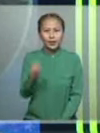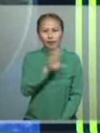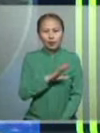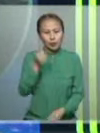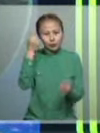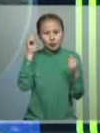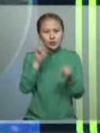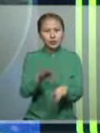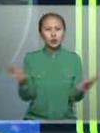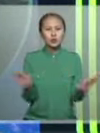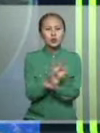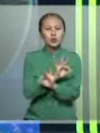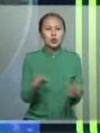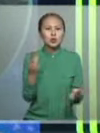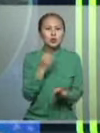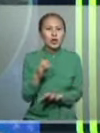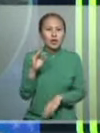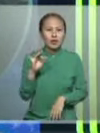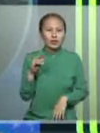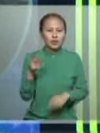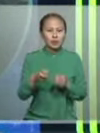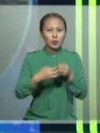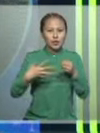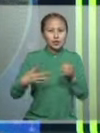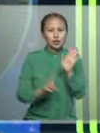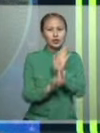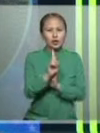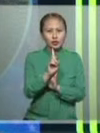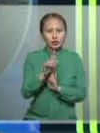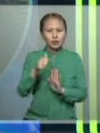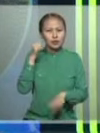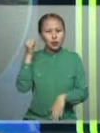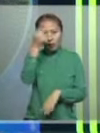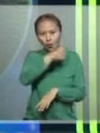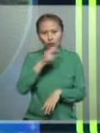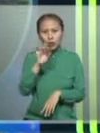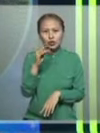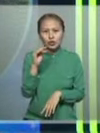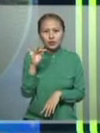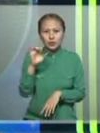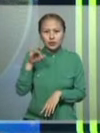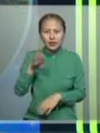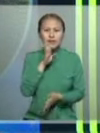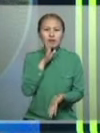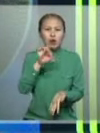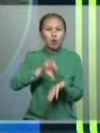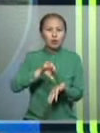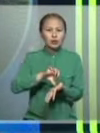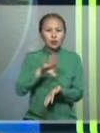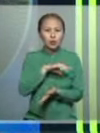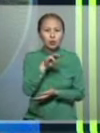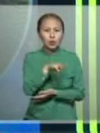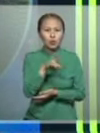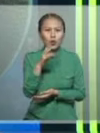Европаның танымал музыкалық шоуы Евровидение 2015 басталды. Былтырғы сайыста Кончита Вурс деген атпен белгілі австриялық